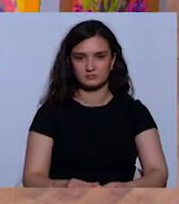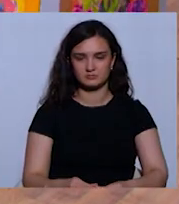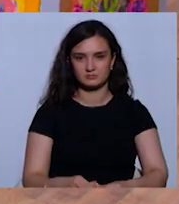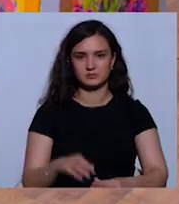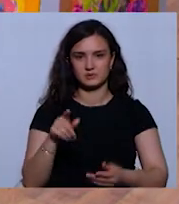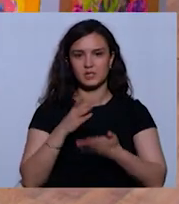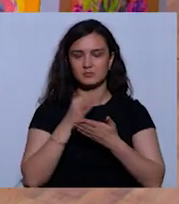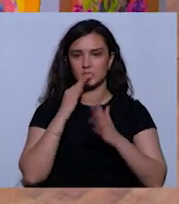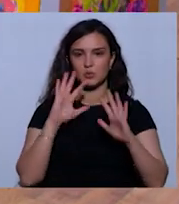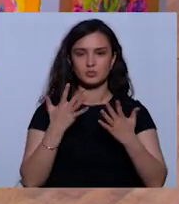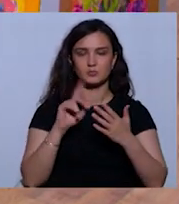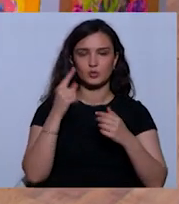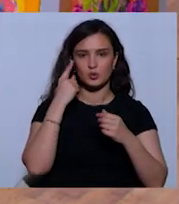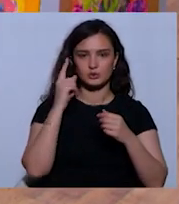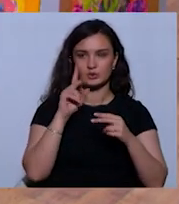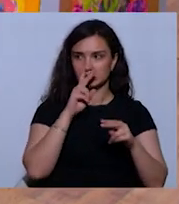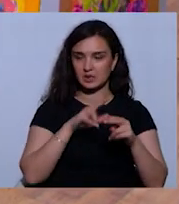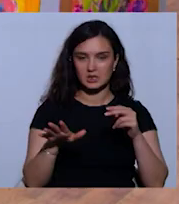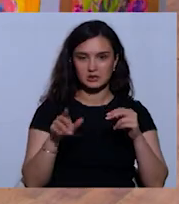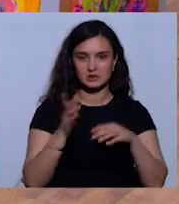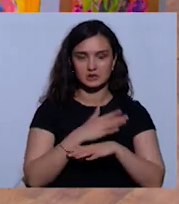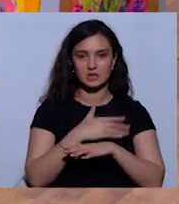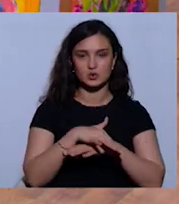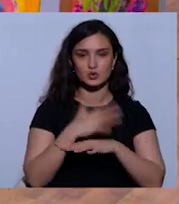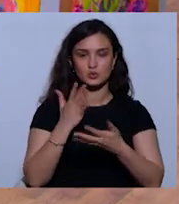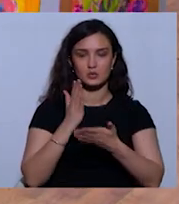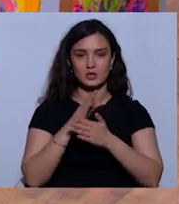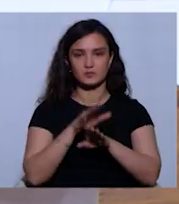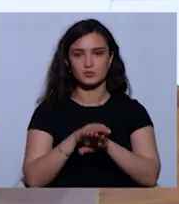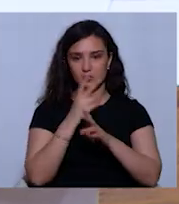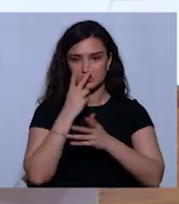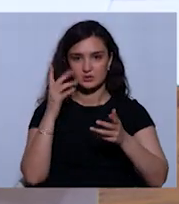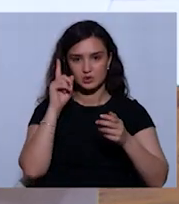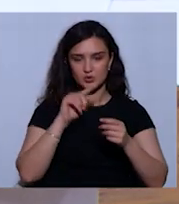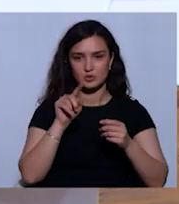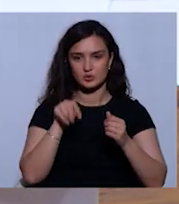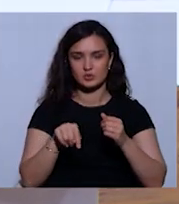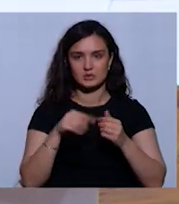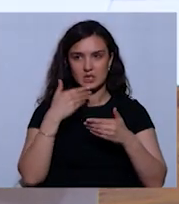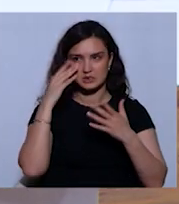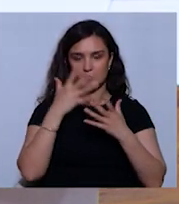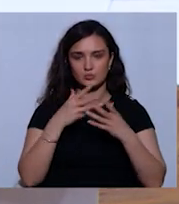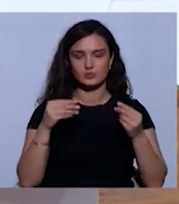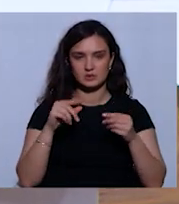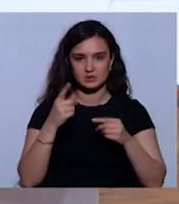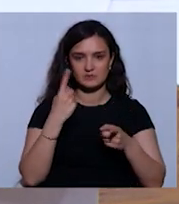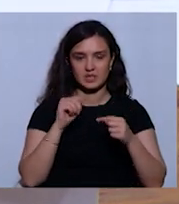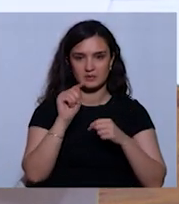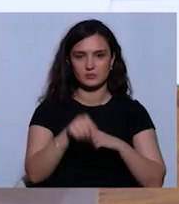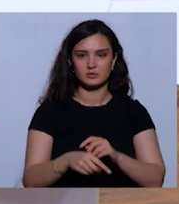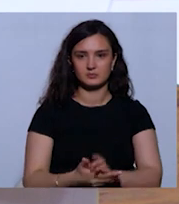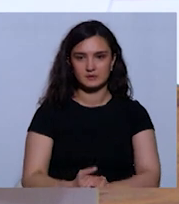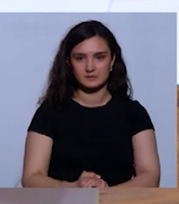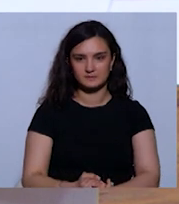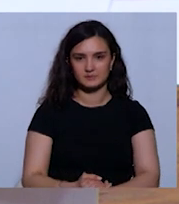იქ არის და მე უცბად რო გონიათ რომ დაკარგეთ ეზოში თუ ყავთ კოტა აღარ ჩანს, იცოდეთ რომ ეს გაზაფხულზე ისოთ